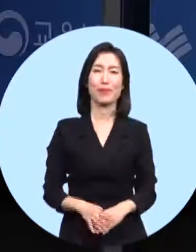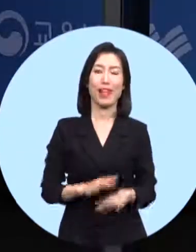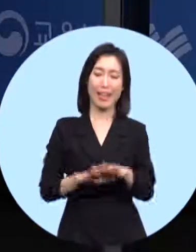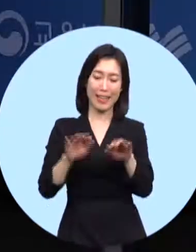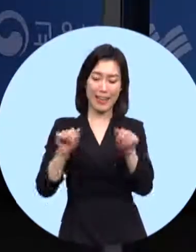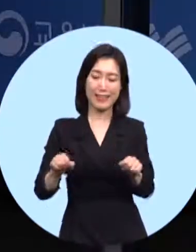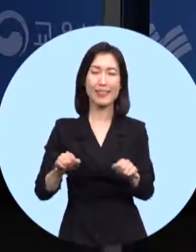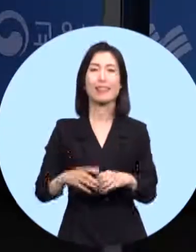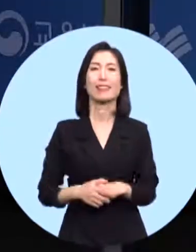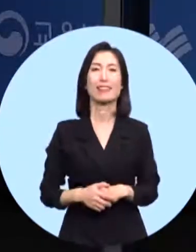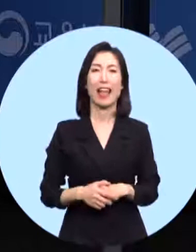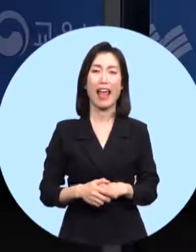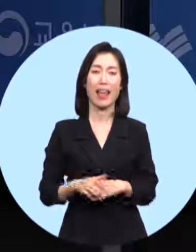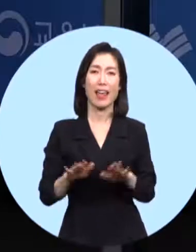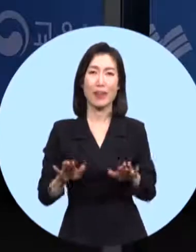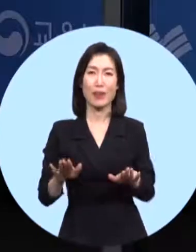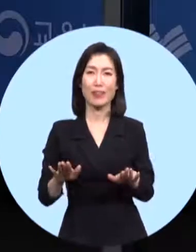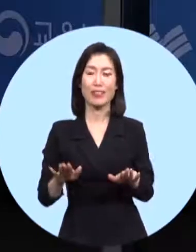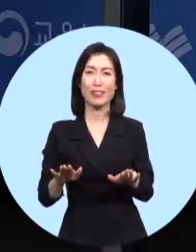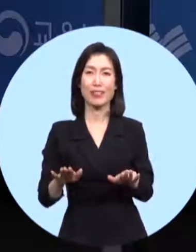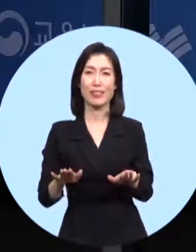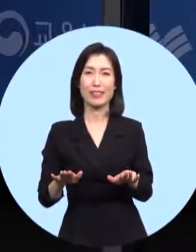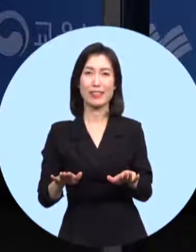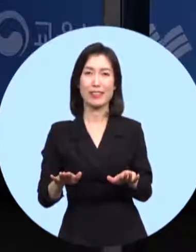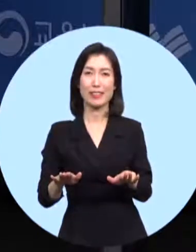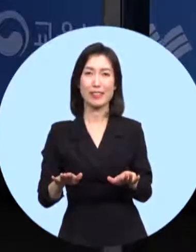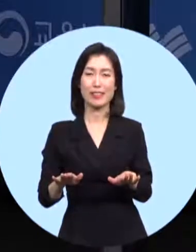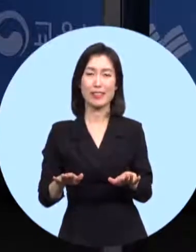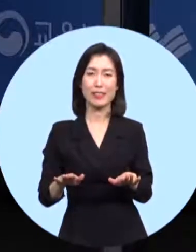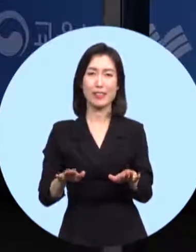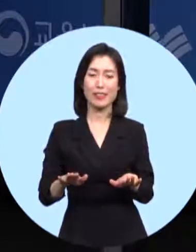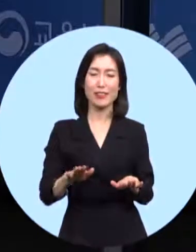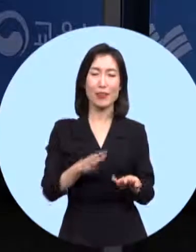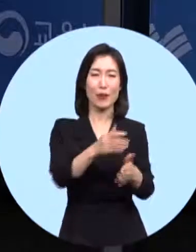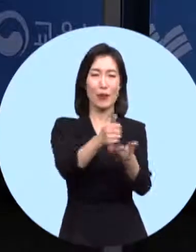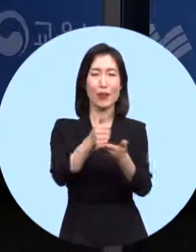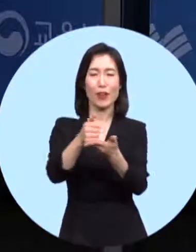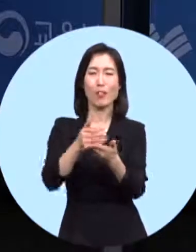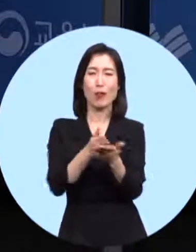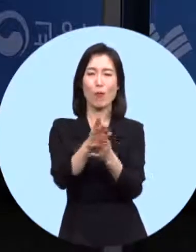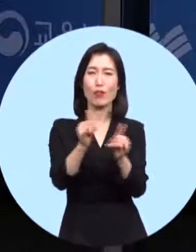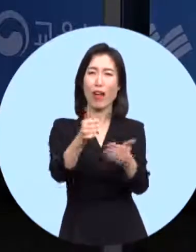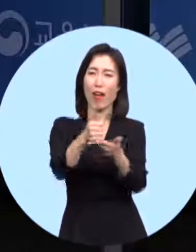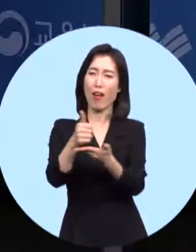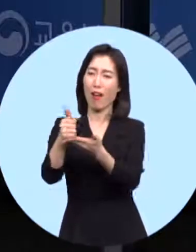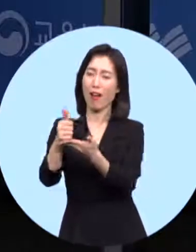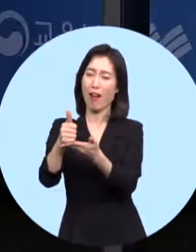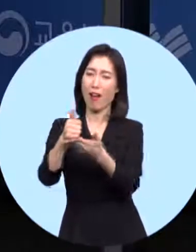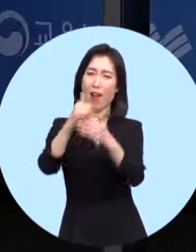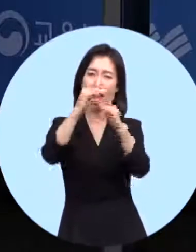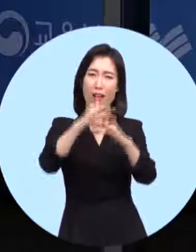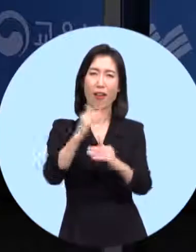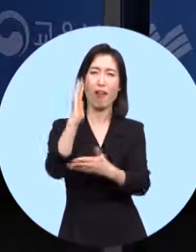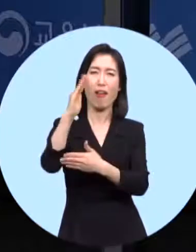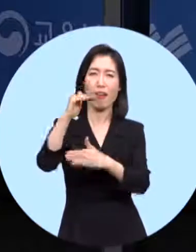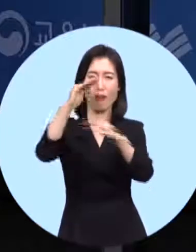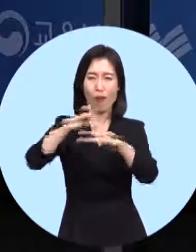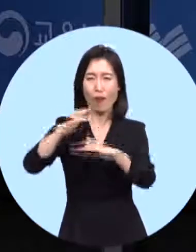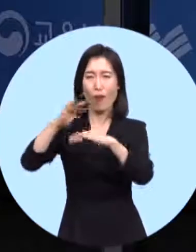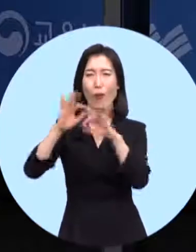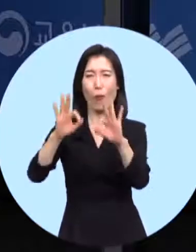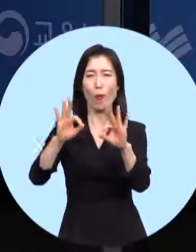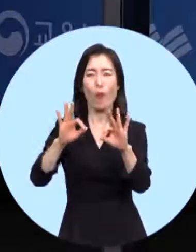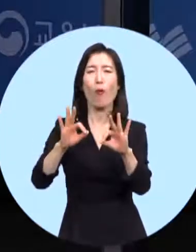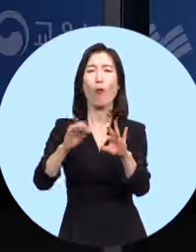예, 안녕하십니까. 오늘 많은 분들의 말씀을 듣고 또 새로운 것들을 많이 깨닫게